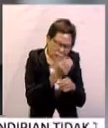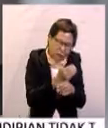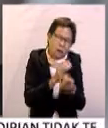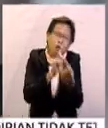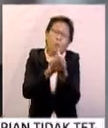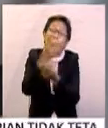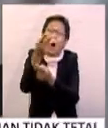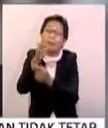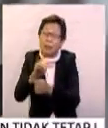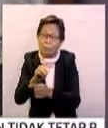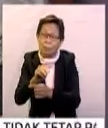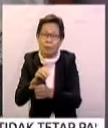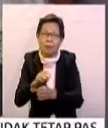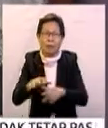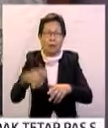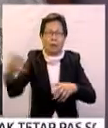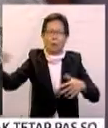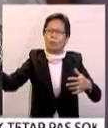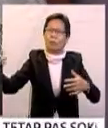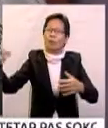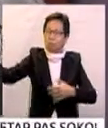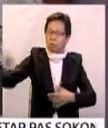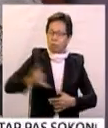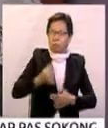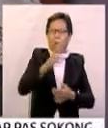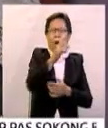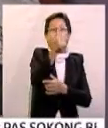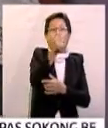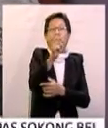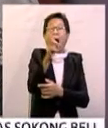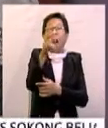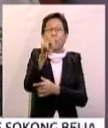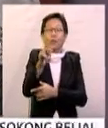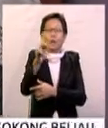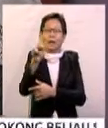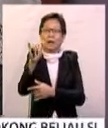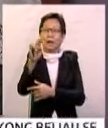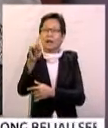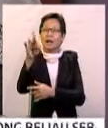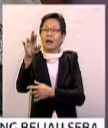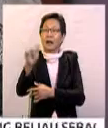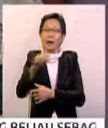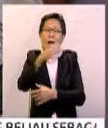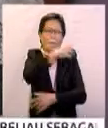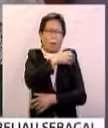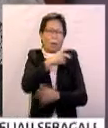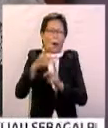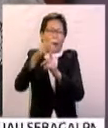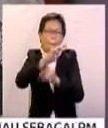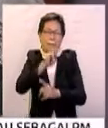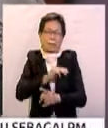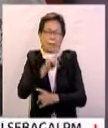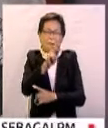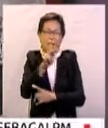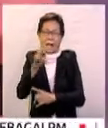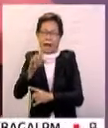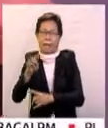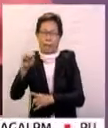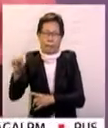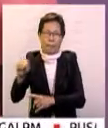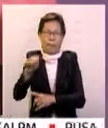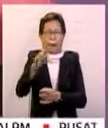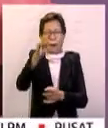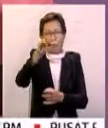RTM selepas menerima kunjungan Adun kinraraan pegawai khas kepada Menteri komunikasi dan multimedia Mohamad